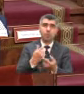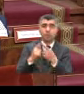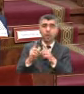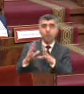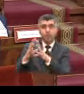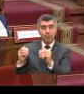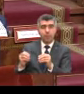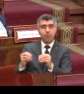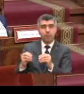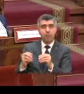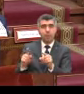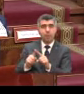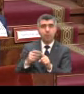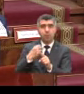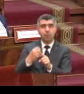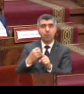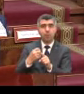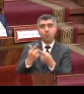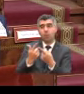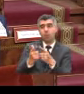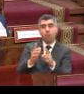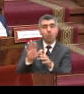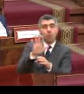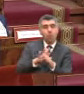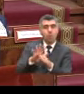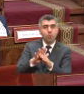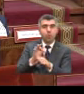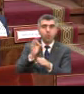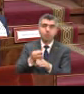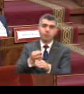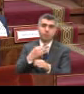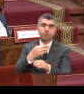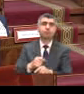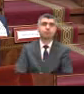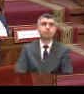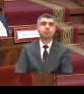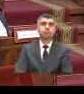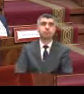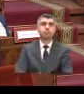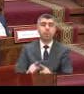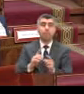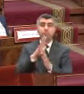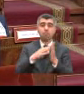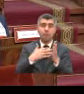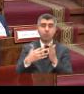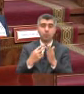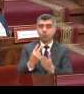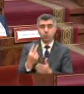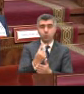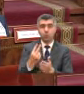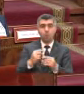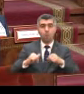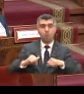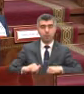ديالها غادي يوصلهم الخبر ديالها بشكل رسمي. ولكن أنا أقول أننا البرمجة ديال جوج قطاعات،